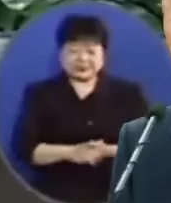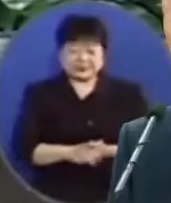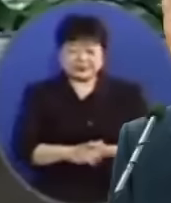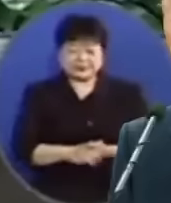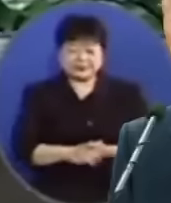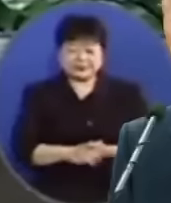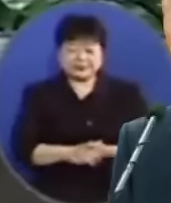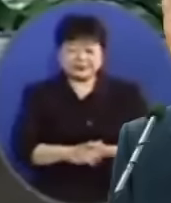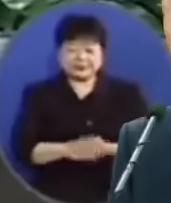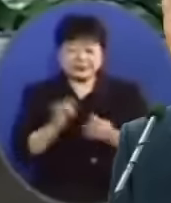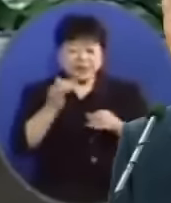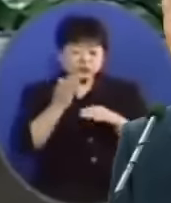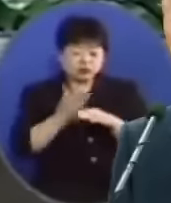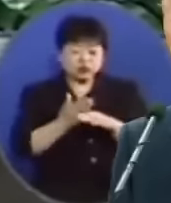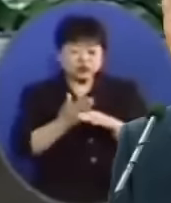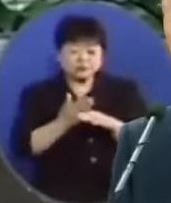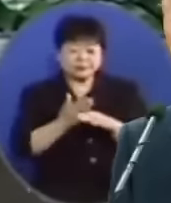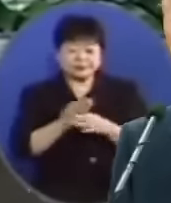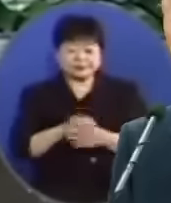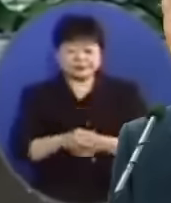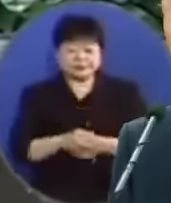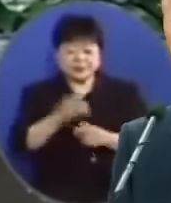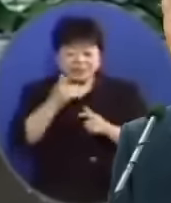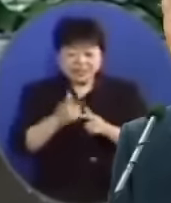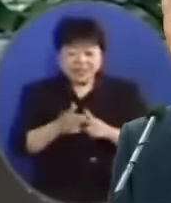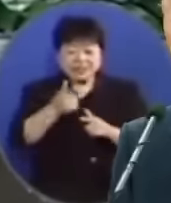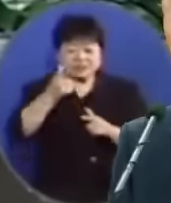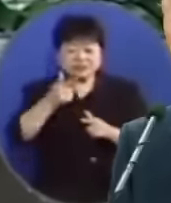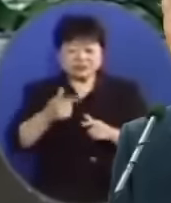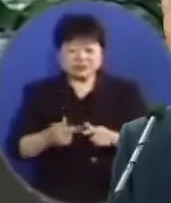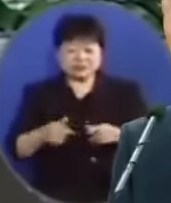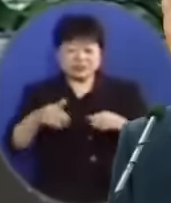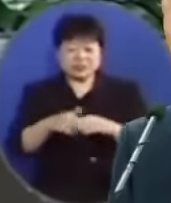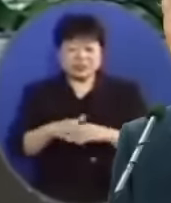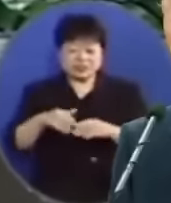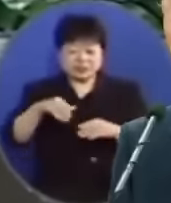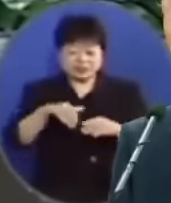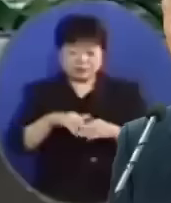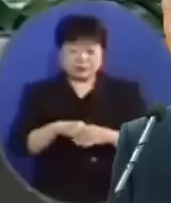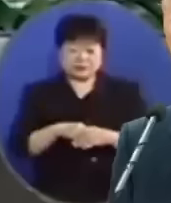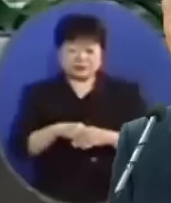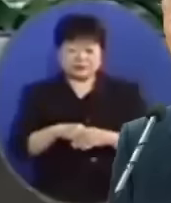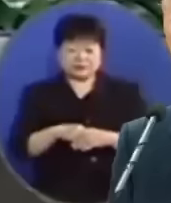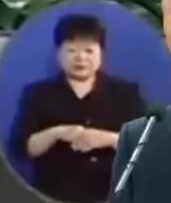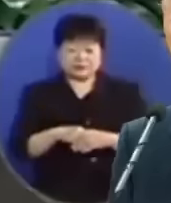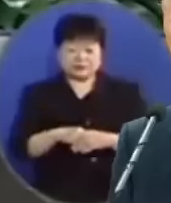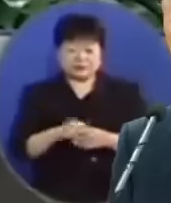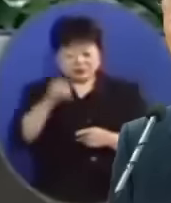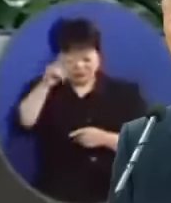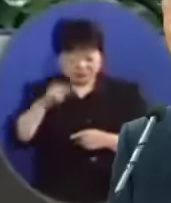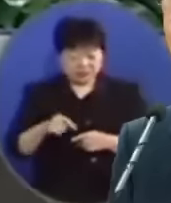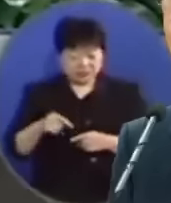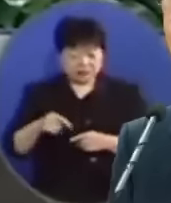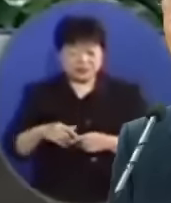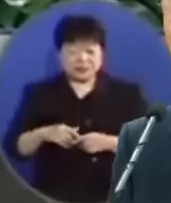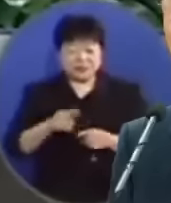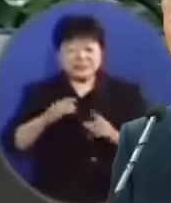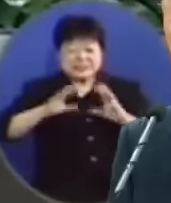다시 말하면 인본주의적 문화, 예술, 학문, 철학 같은 것, 이 세상의 사람들이 다 말하지